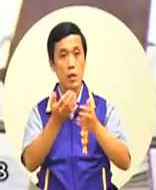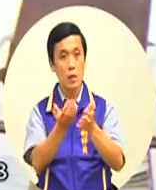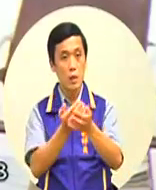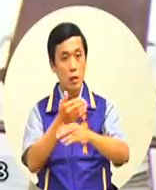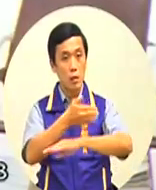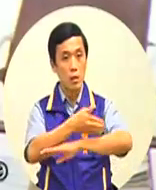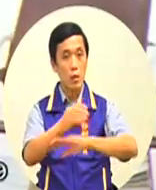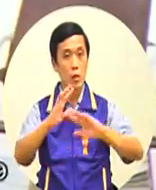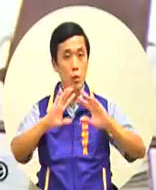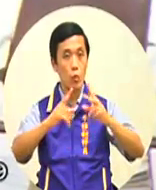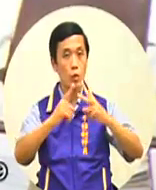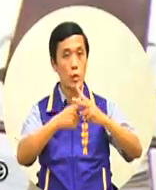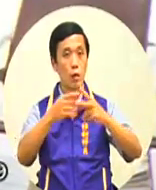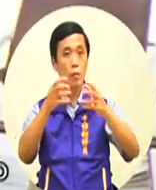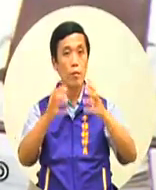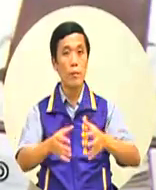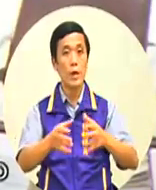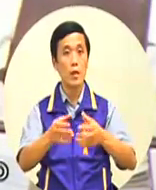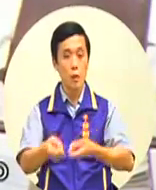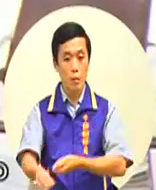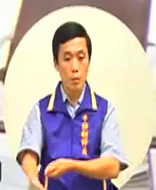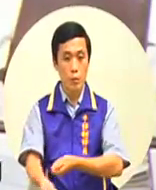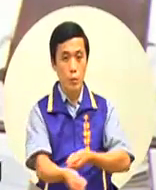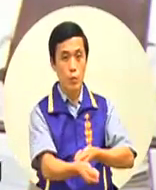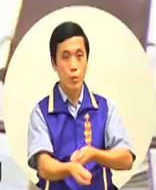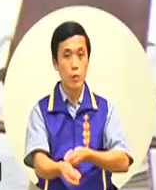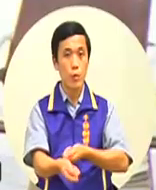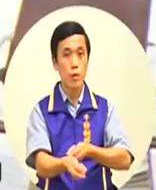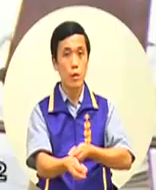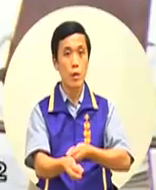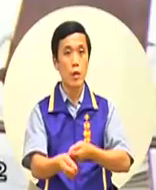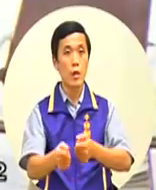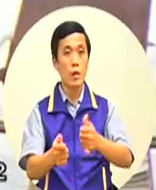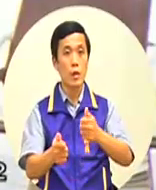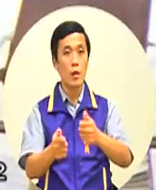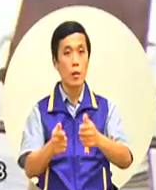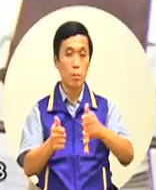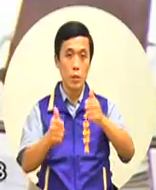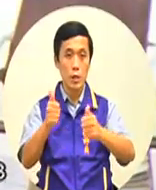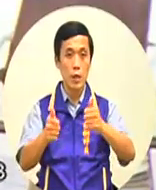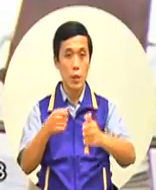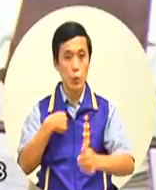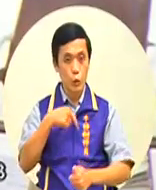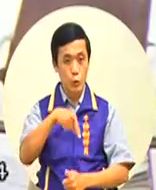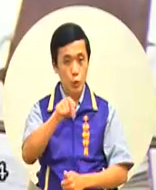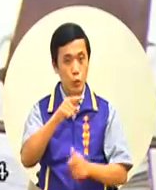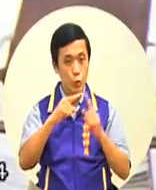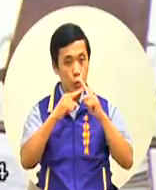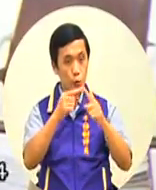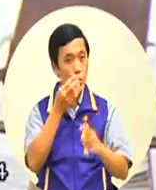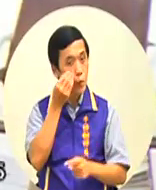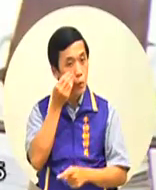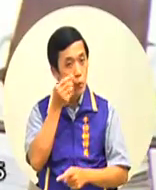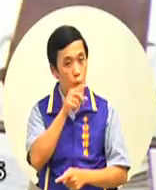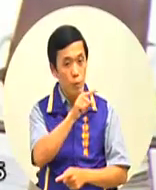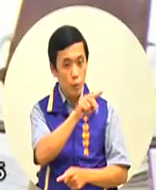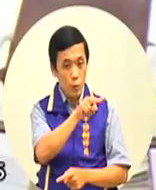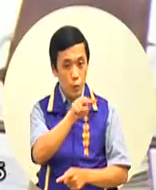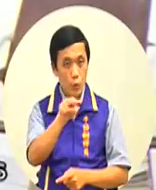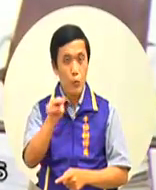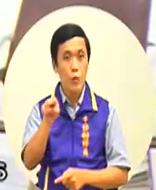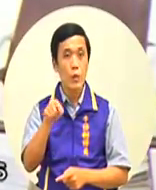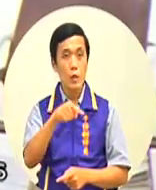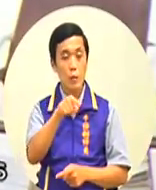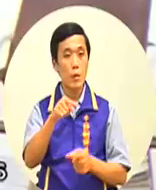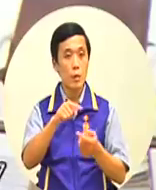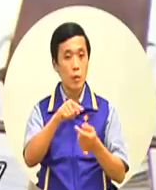办那个捶球的比赛。那我也顺便去看看他们那个地方是不是做的怎